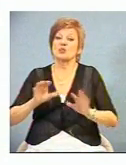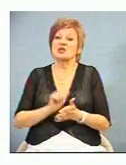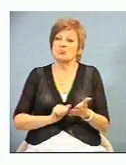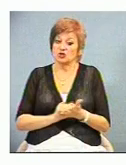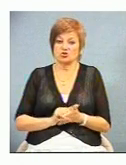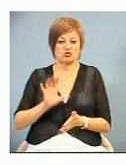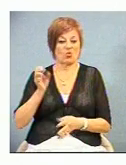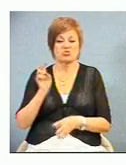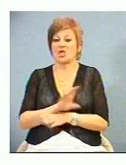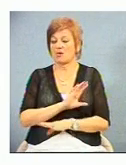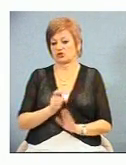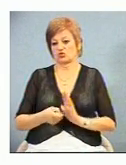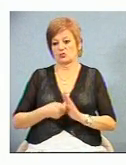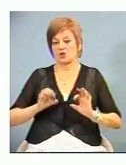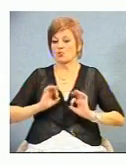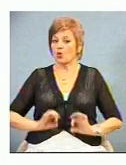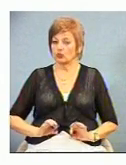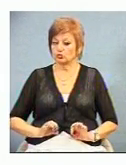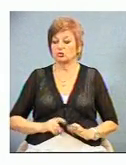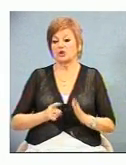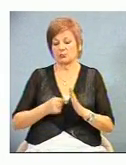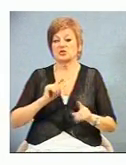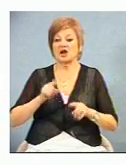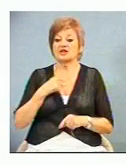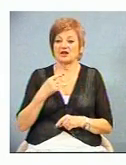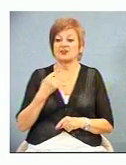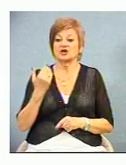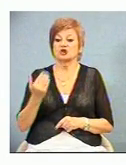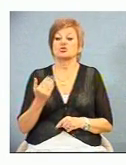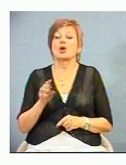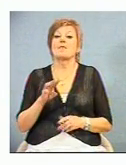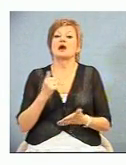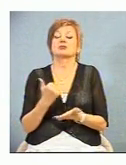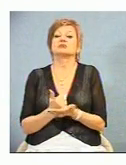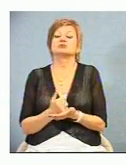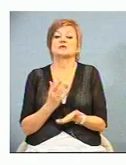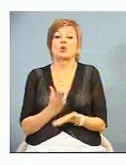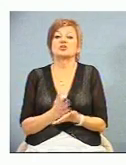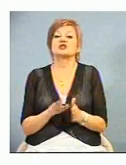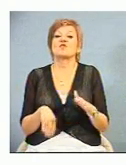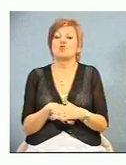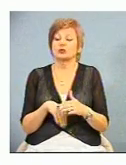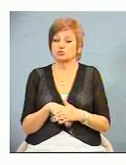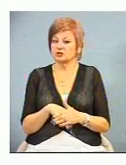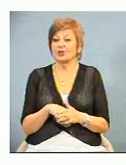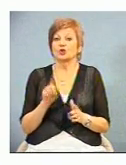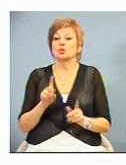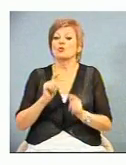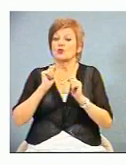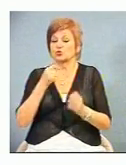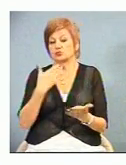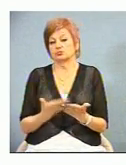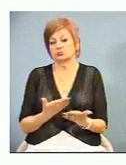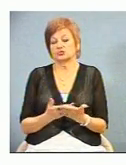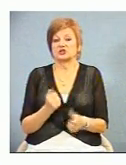не з'явився на допит в місцеву прокуратуру. У міськраді стверджують, що мер знаходиться у відпустці. Ще 8 червня на сесії міськради йому вручили підозру